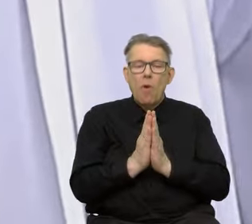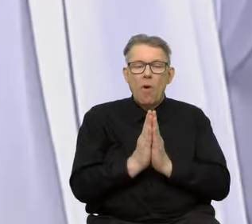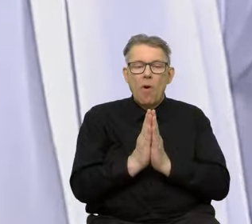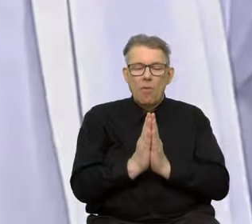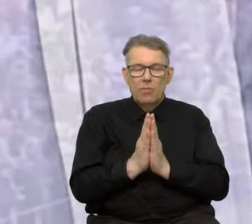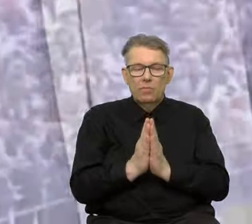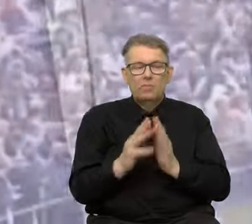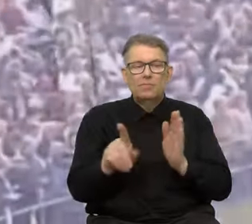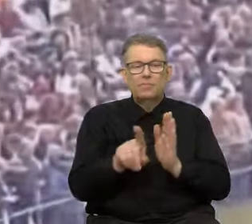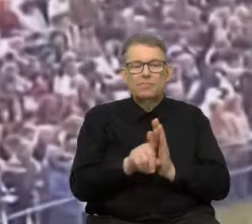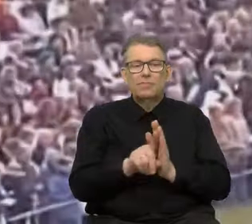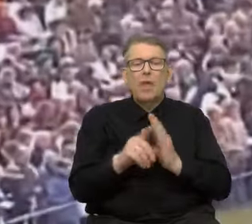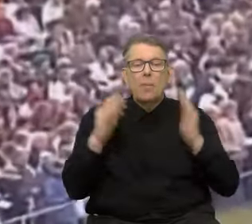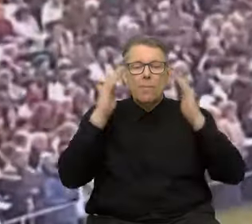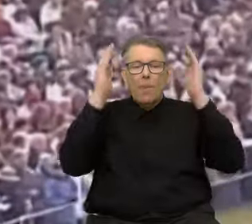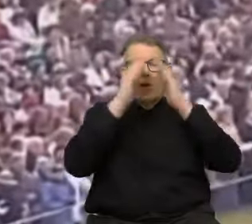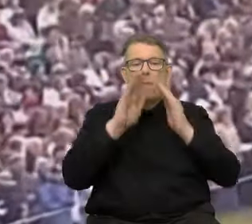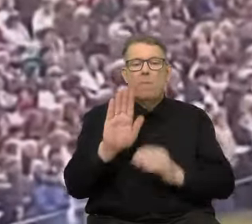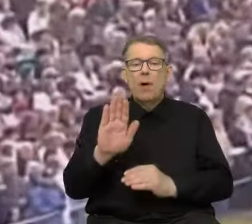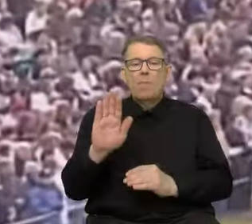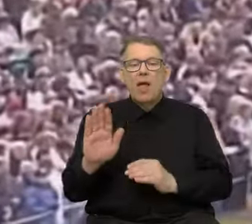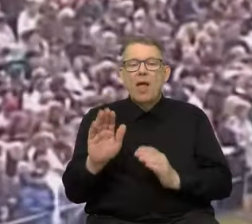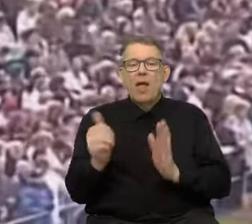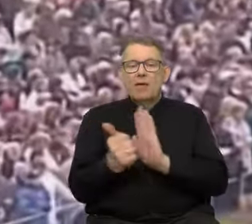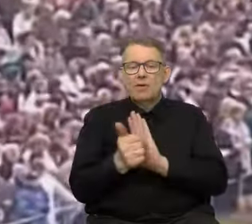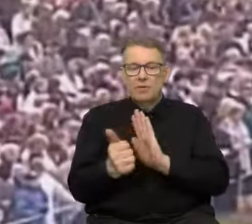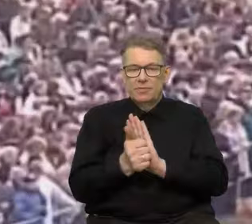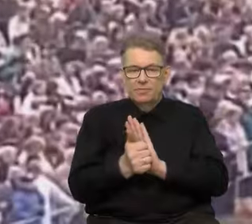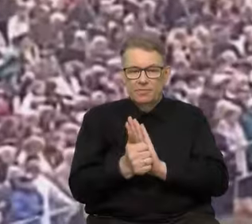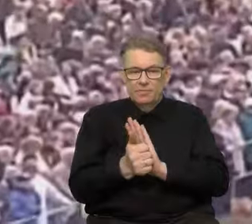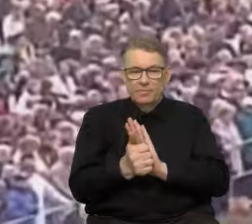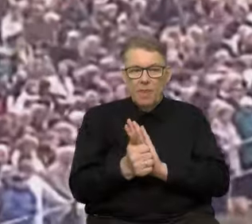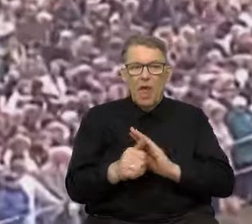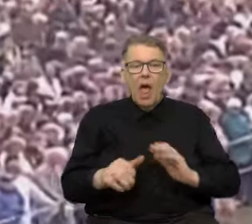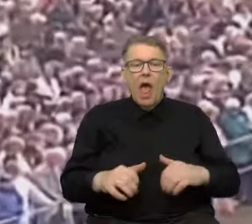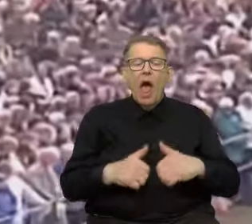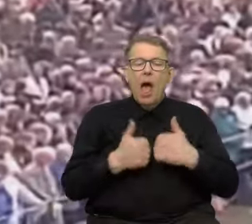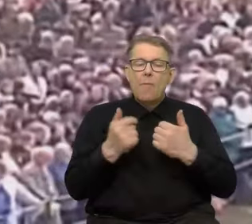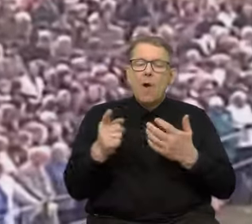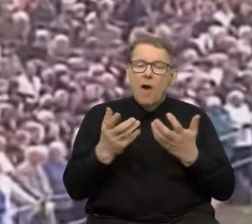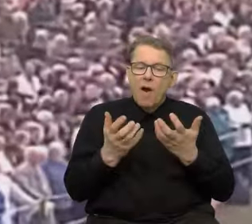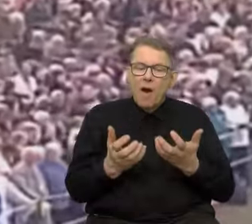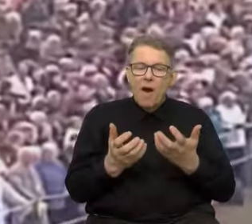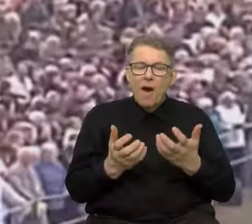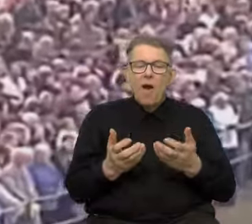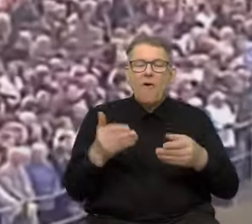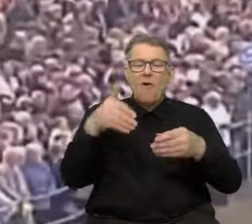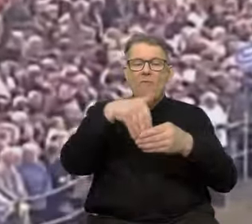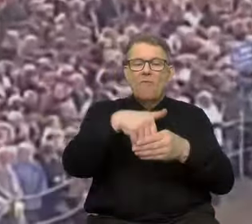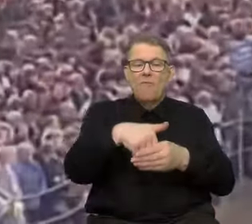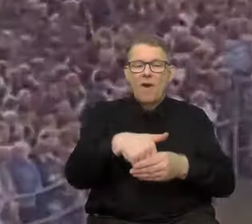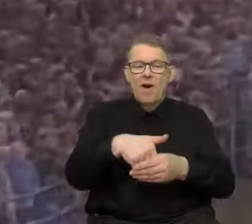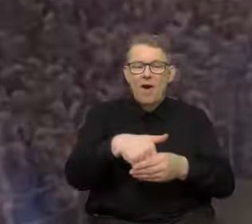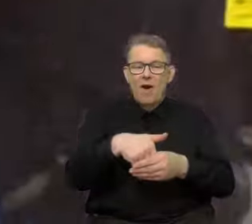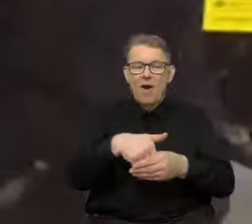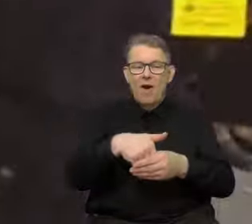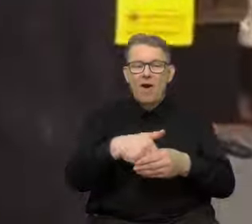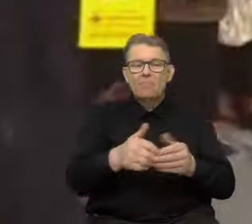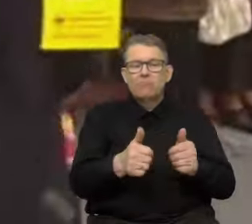Świątobliwości papieża Benedykta XVI, ażeby raczył zaliczyć w